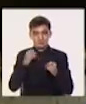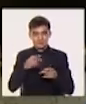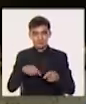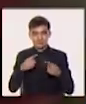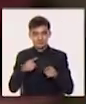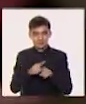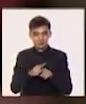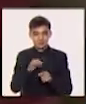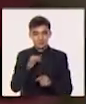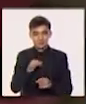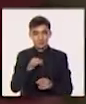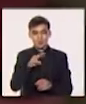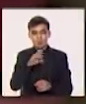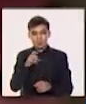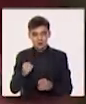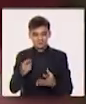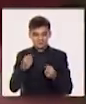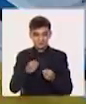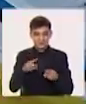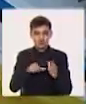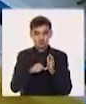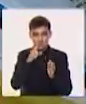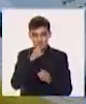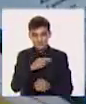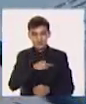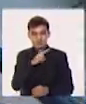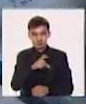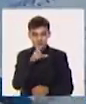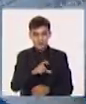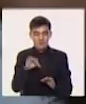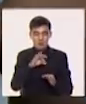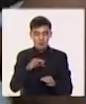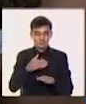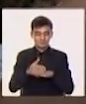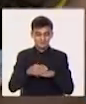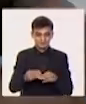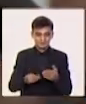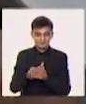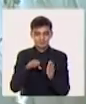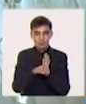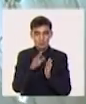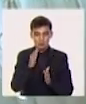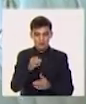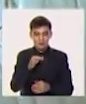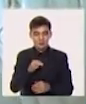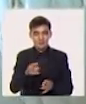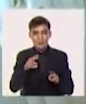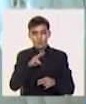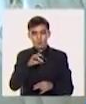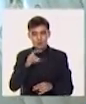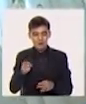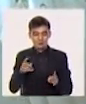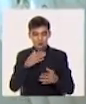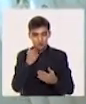емес, мұраны қабылдау процесі 6 ай жүреді. Мұраға қайтыс болған адамның зейнетақы қорындағы ақшасы да кіреді. Ал егер мұрасы қалмаса, онда